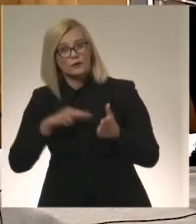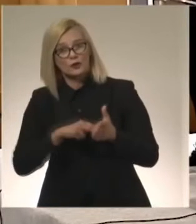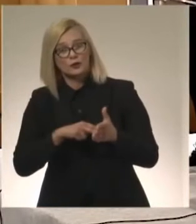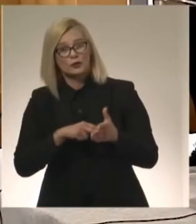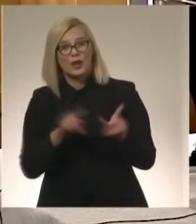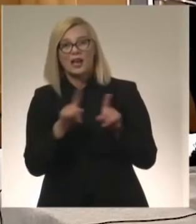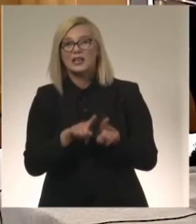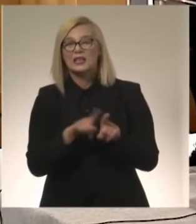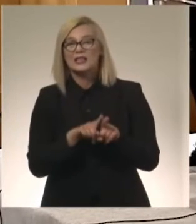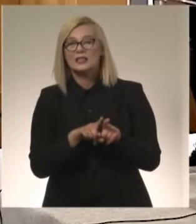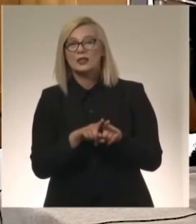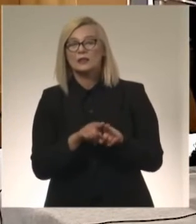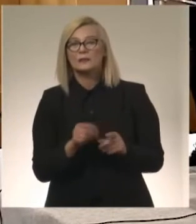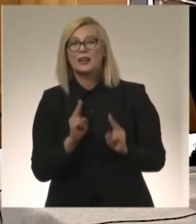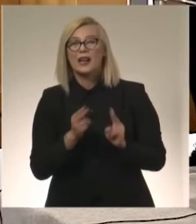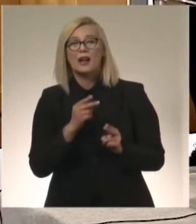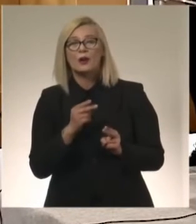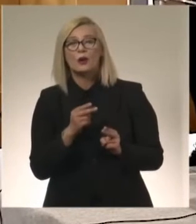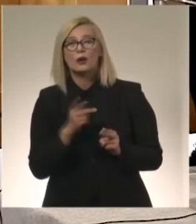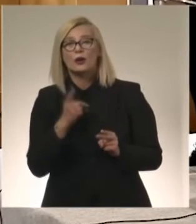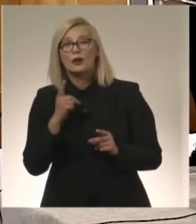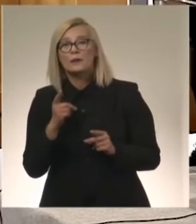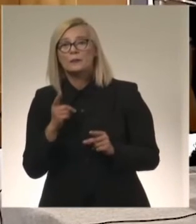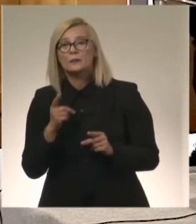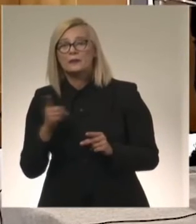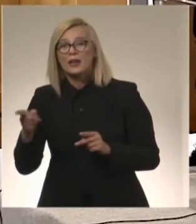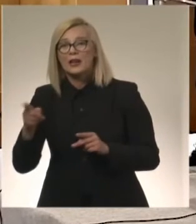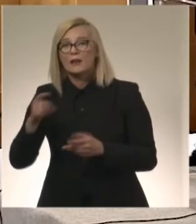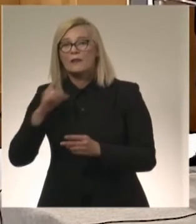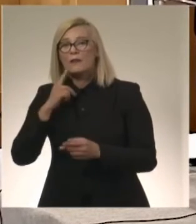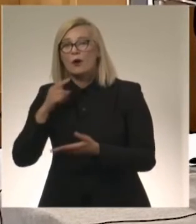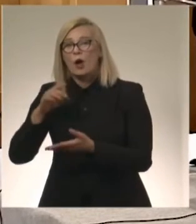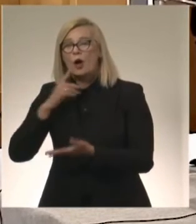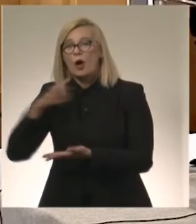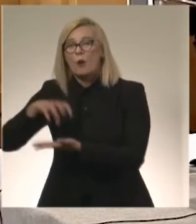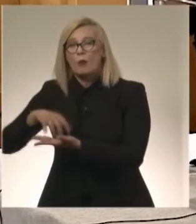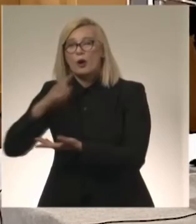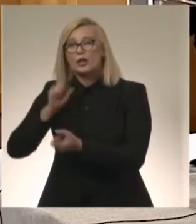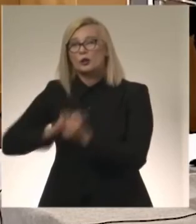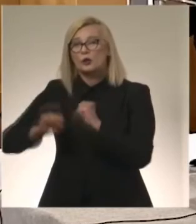përkundër kërcënimeve të luftës në Ukrainë dhe për përforcimin e bashkëpunimit rajonal të vendeve të